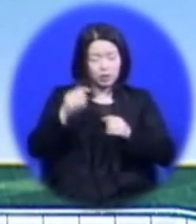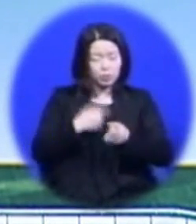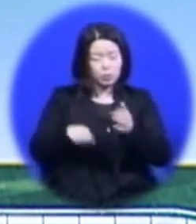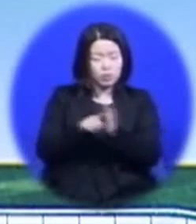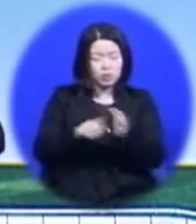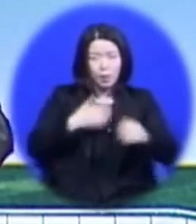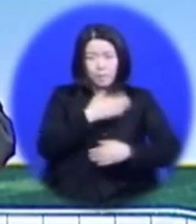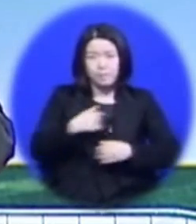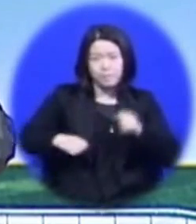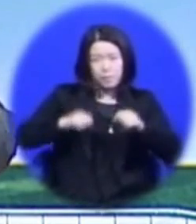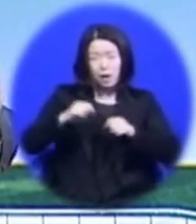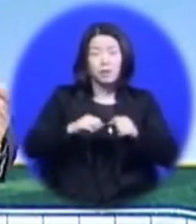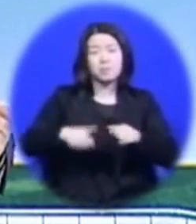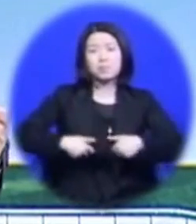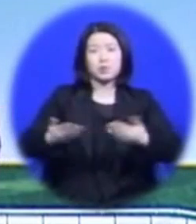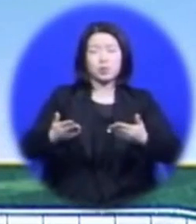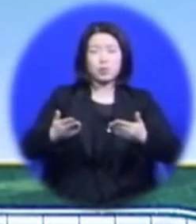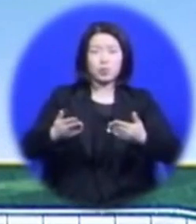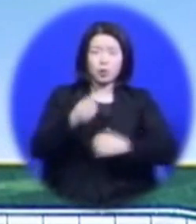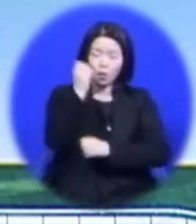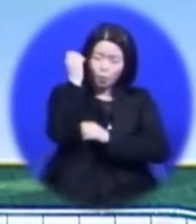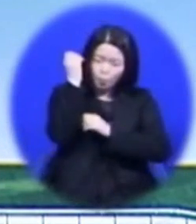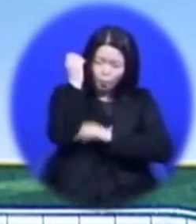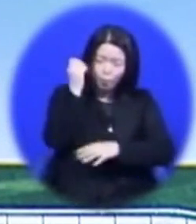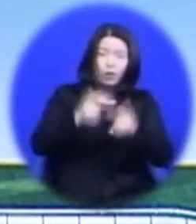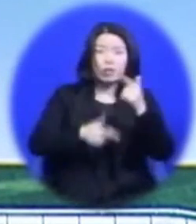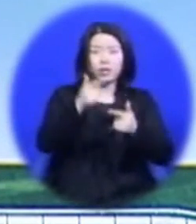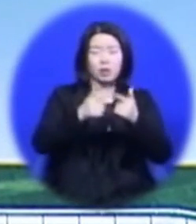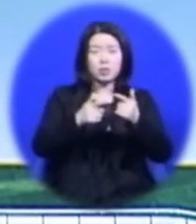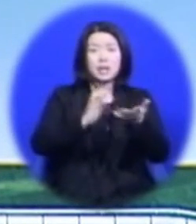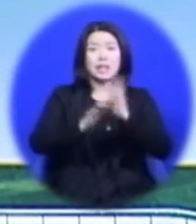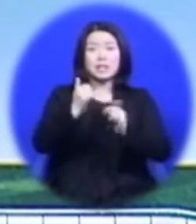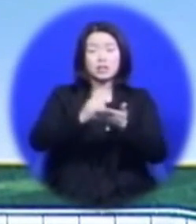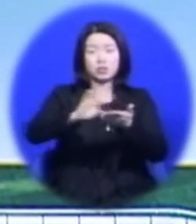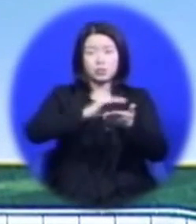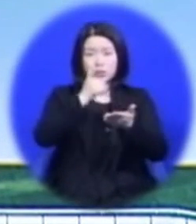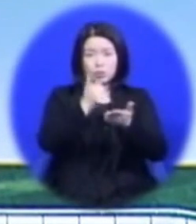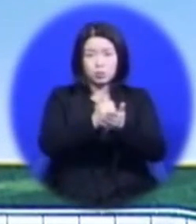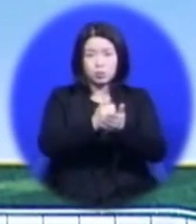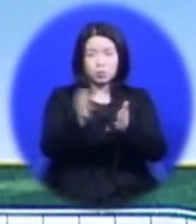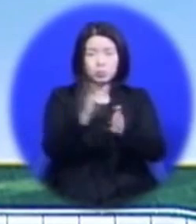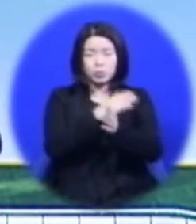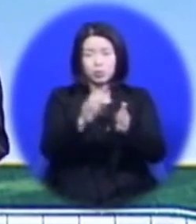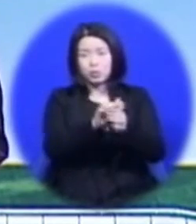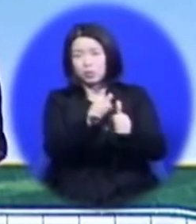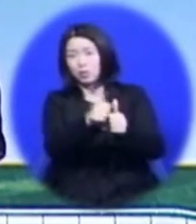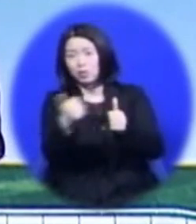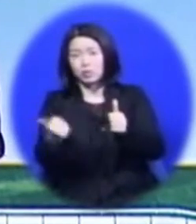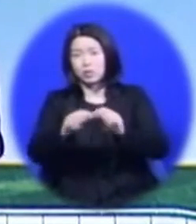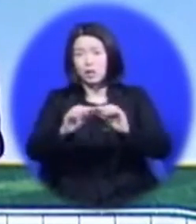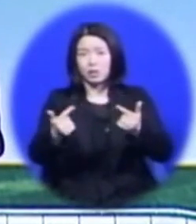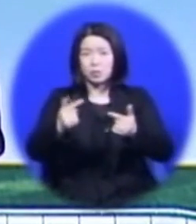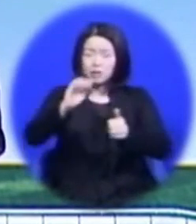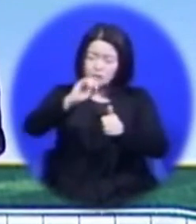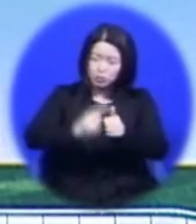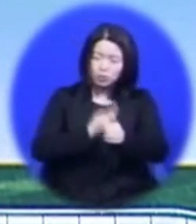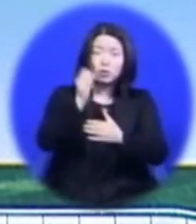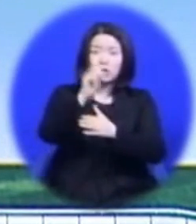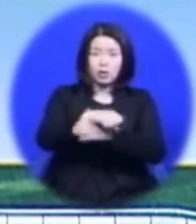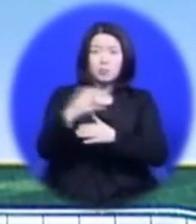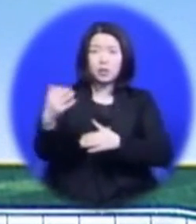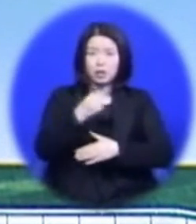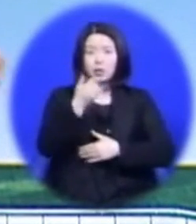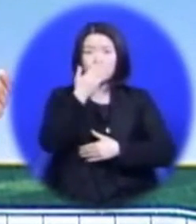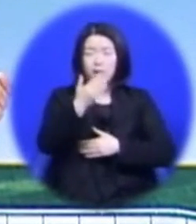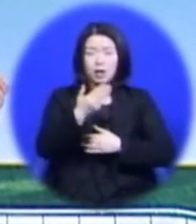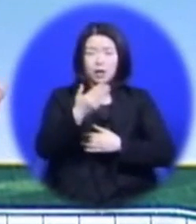오직 원줄기인 예수 그리스도에게서 떨어지지 않고 있으면 저절로 열매가 맺히게 되는 것이구나. 이제는